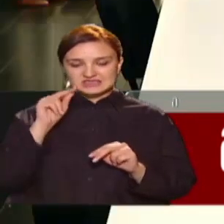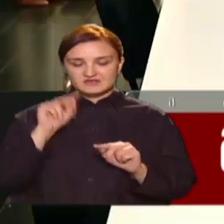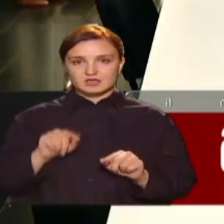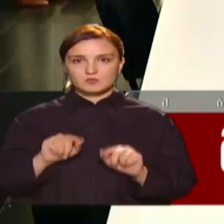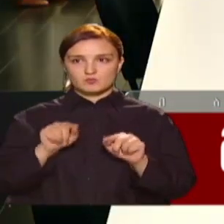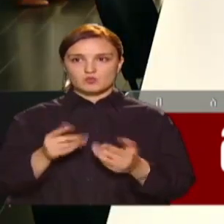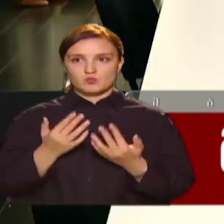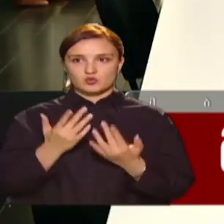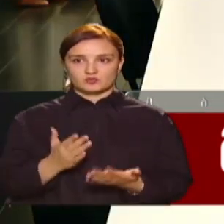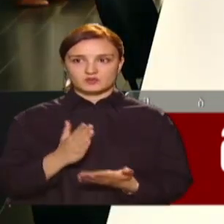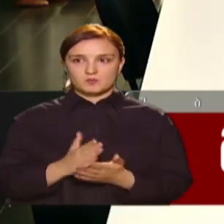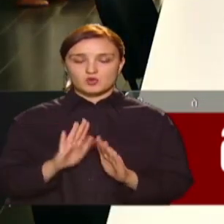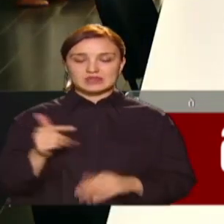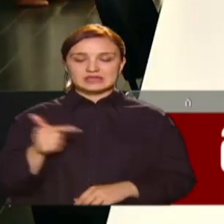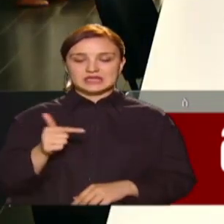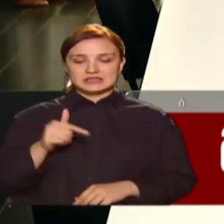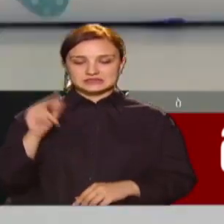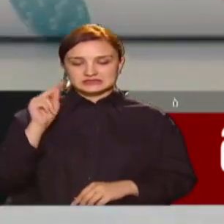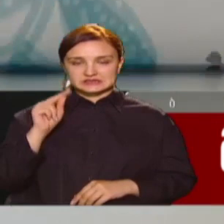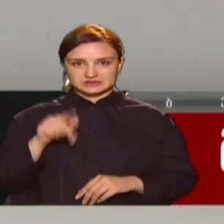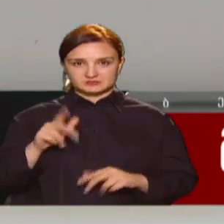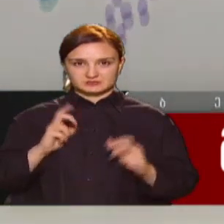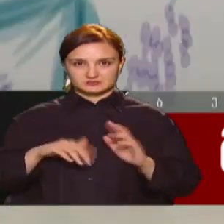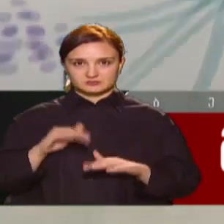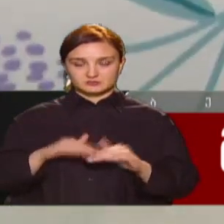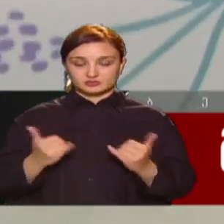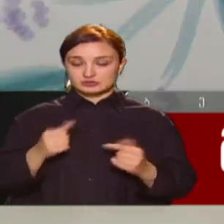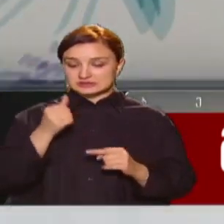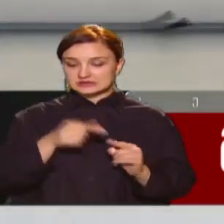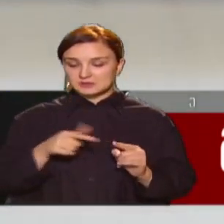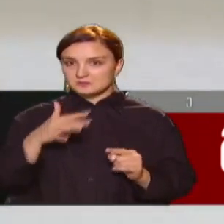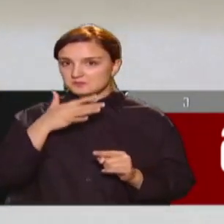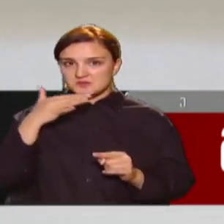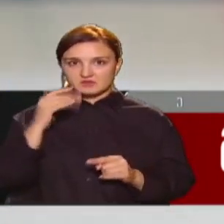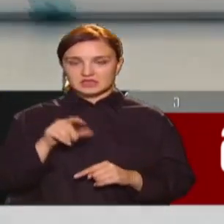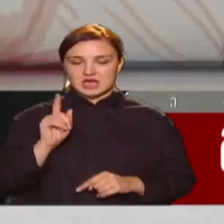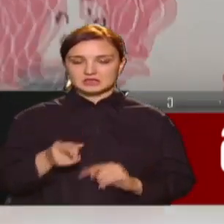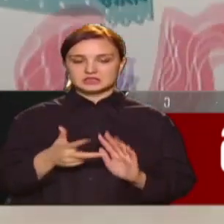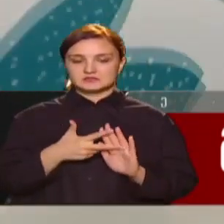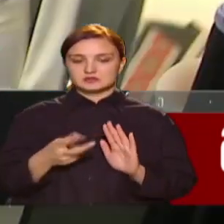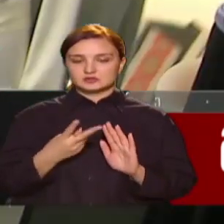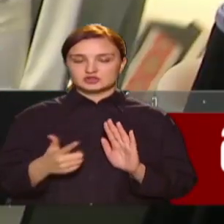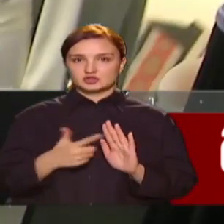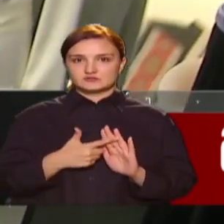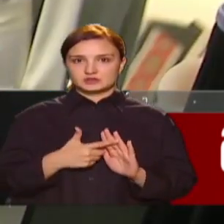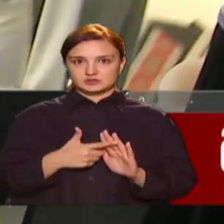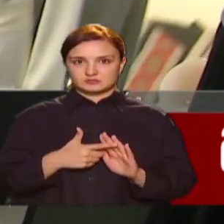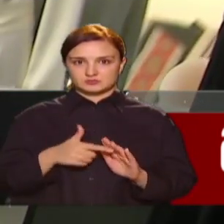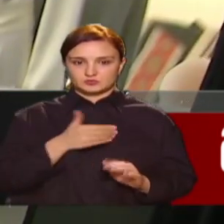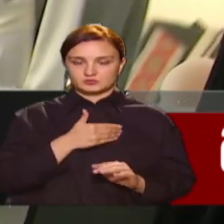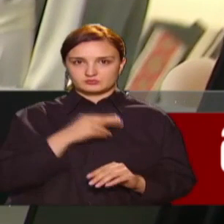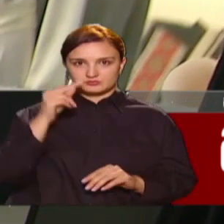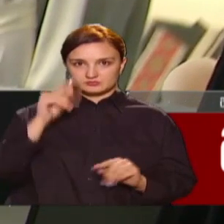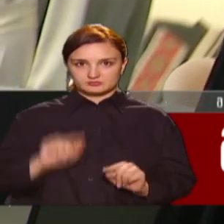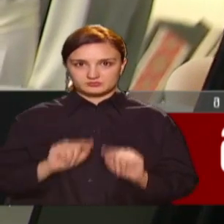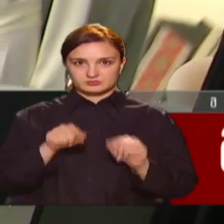მოთხოვნა გაზარდა. Მხოლოდ Galdanis სასწავლებელში წელს უპრეცედენტოდ დიდი რაოდენობა 1827 აპლიკანტი დარეგისტრირდა.